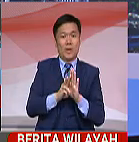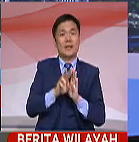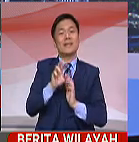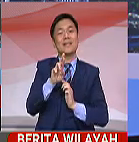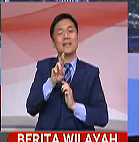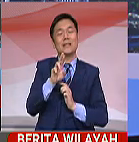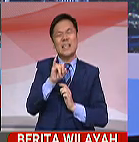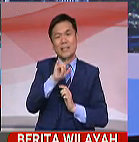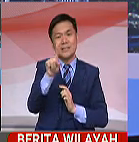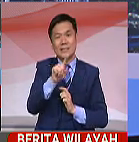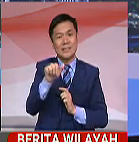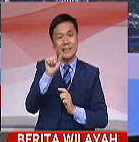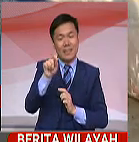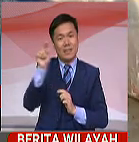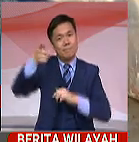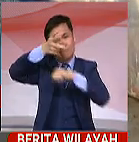Kamarudin.